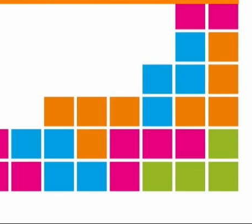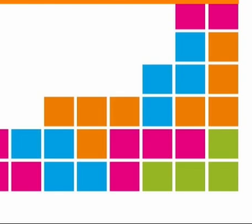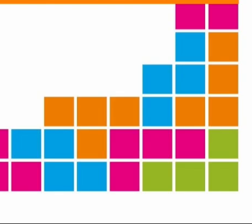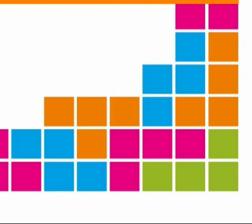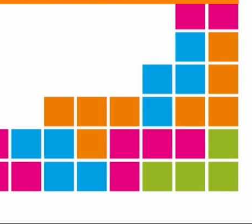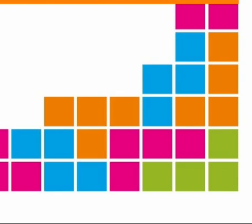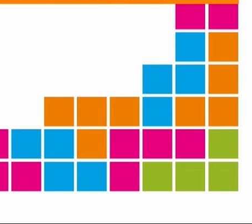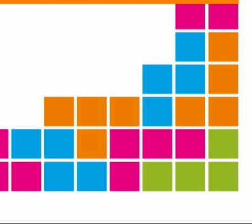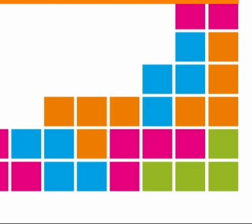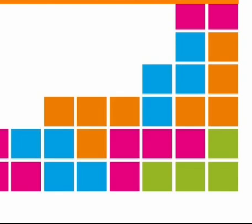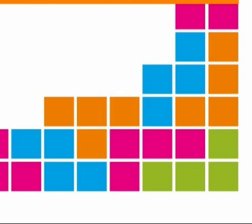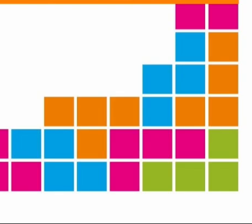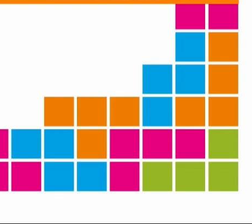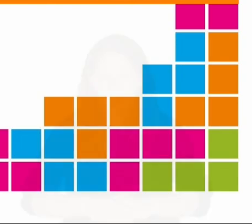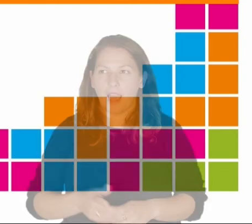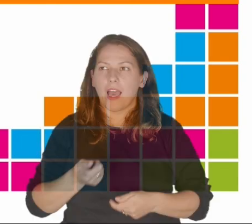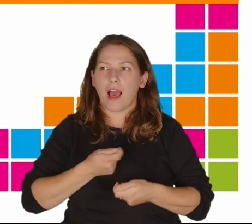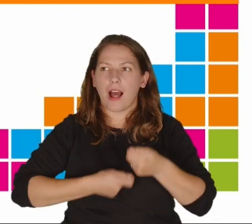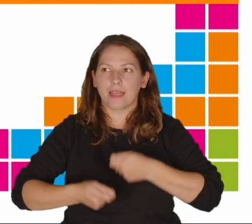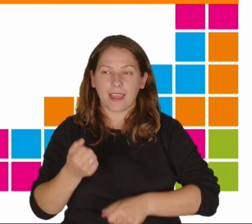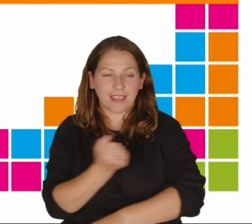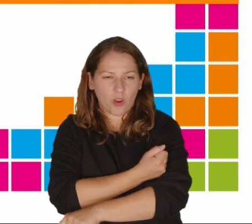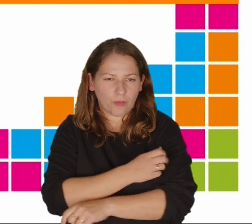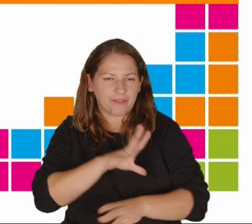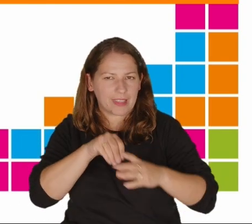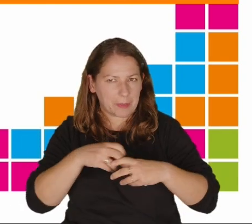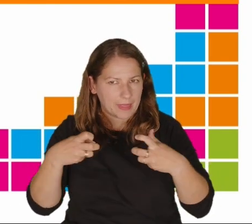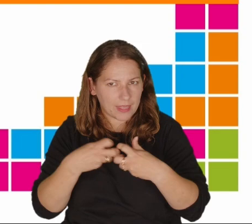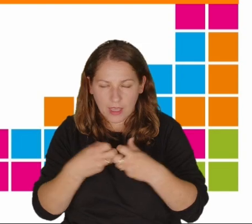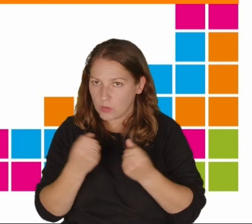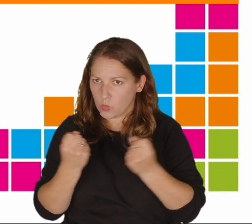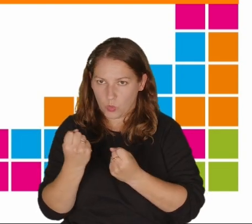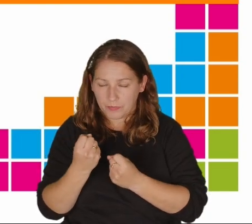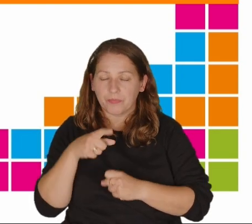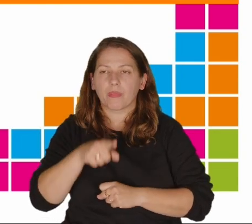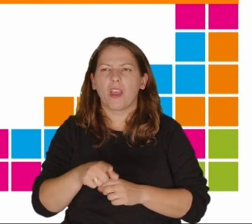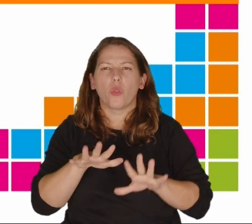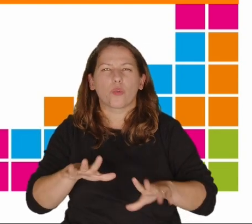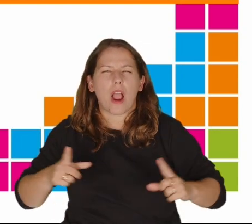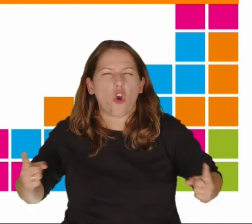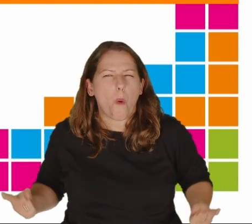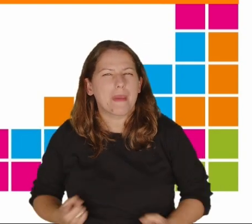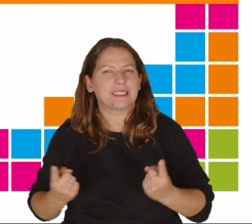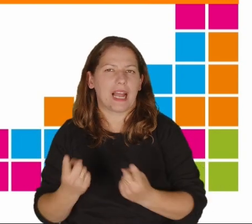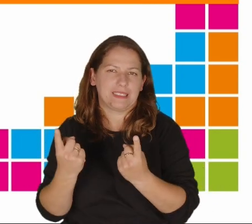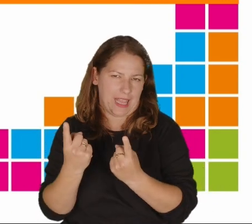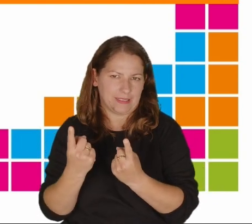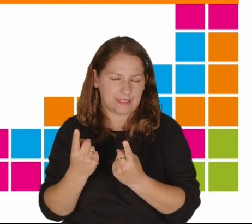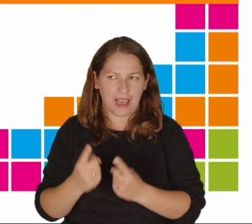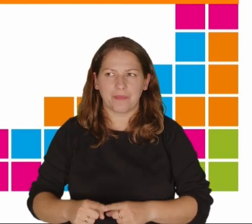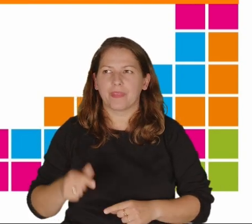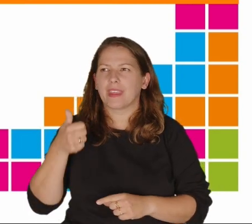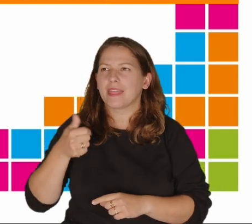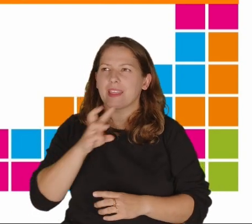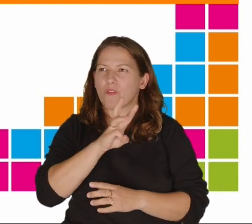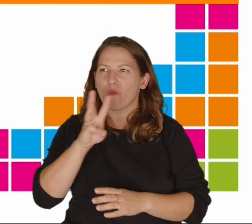przeniósł się do sieci. Jest niezwykle skuteczny. Jest też jego duża komercjalizacja, prawda? Tutaj jest jedna z